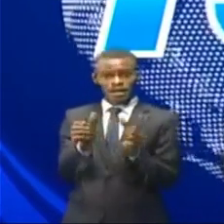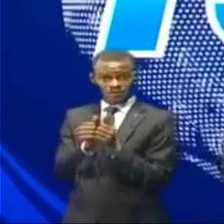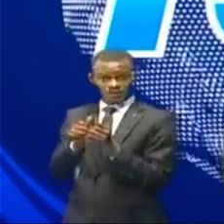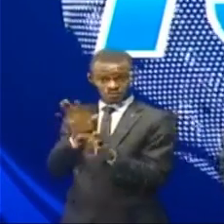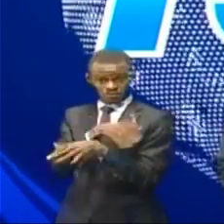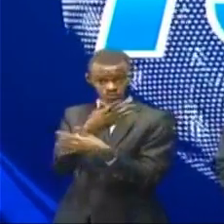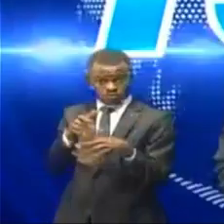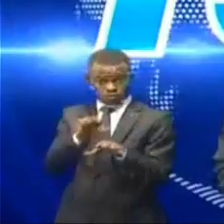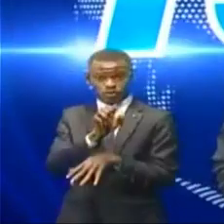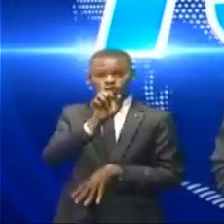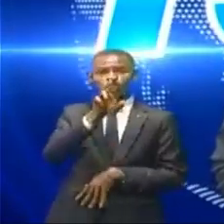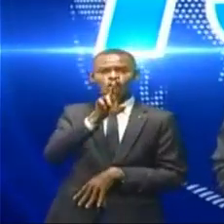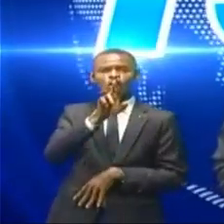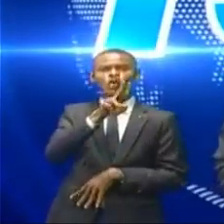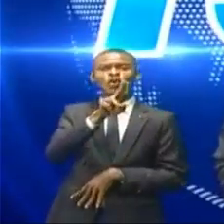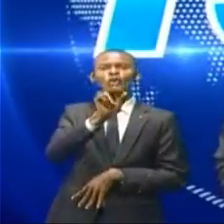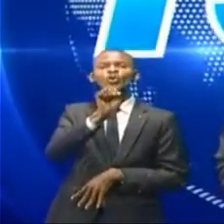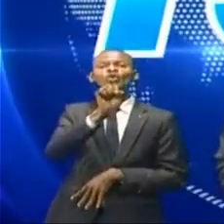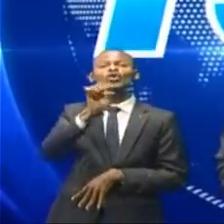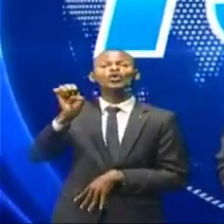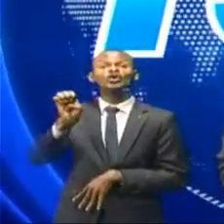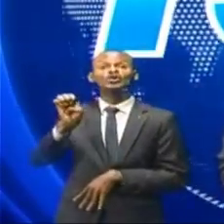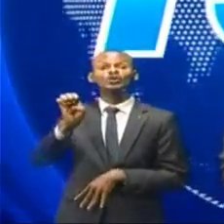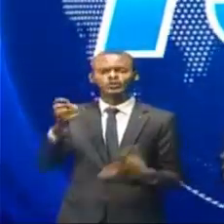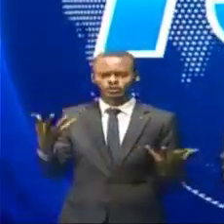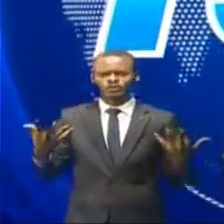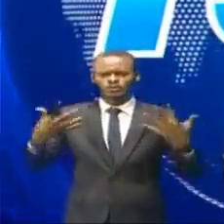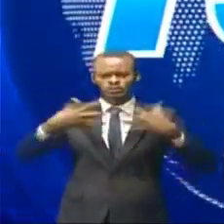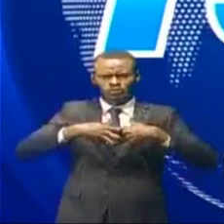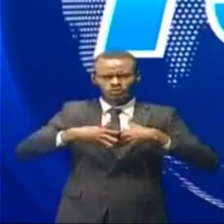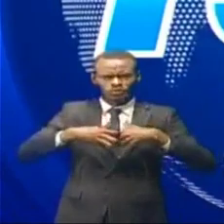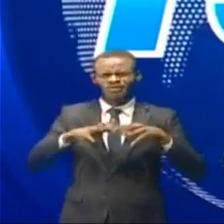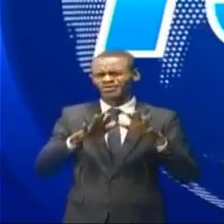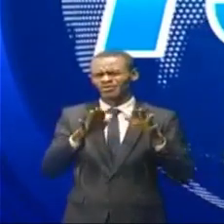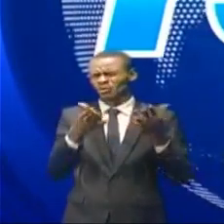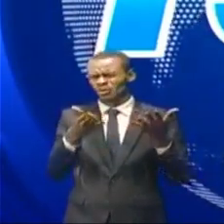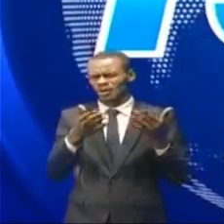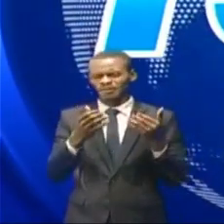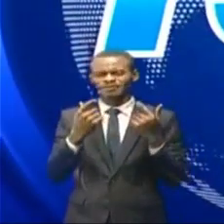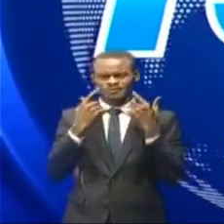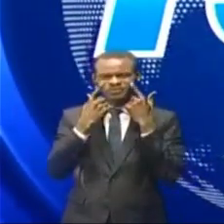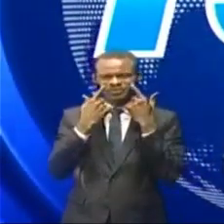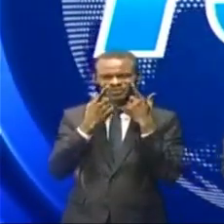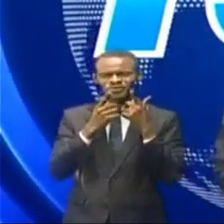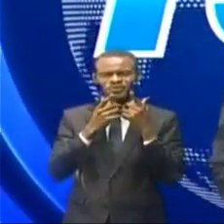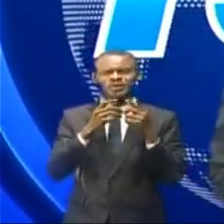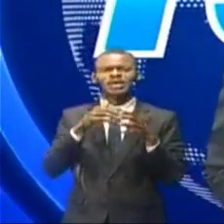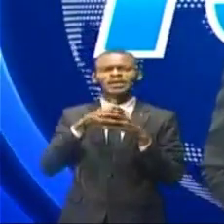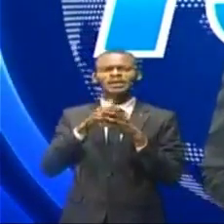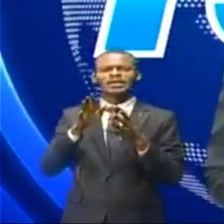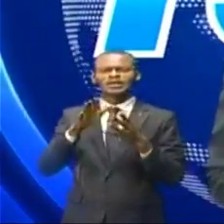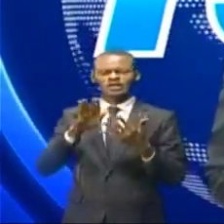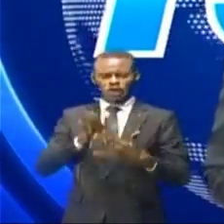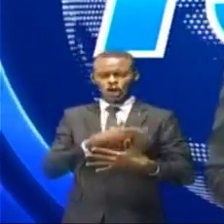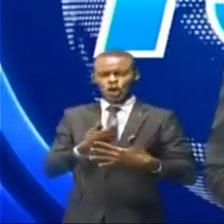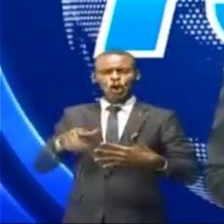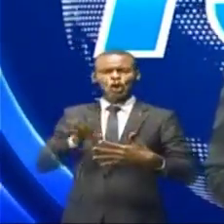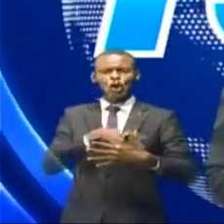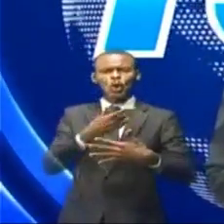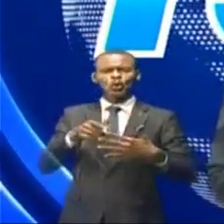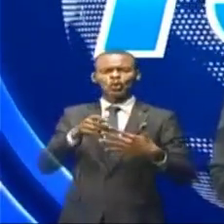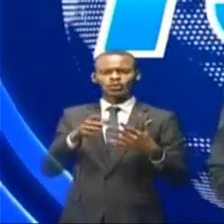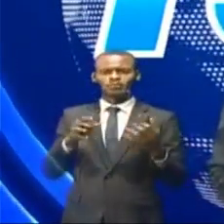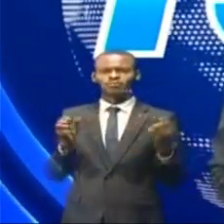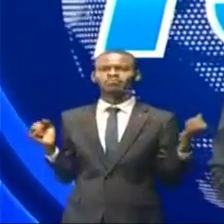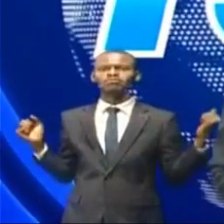chanteuse russe de l'opéra, Diara Davidova, ont été présentées lors d'un concert organisé en RDC par